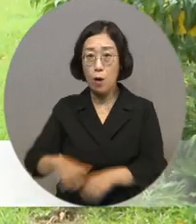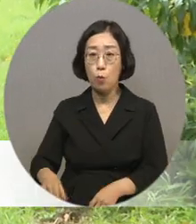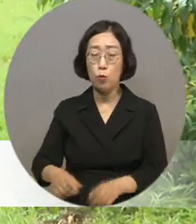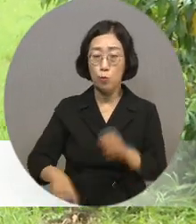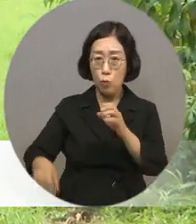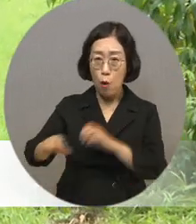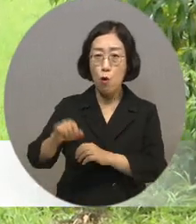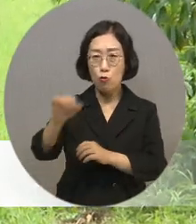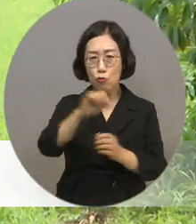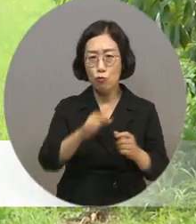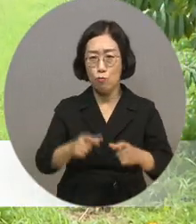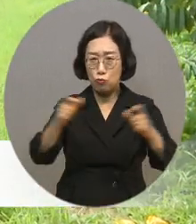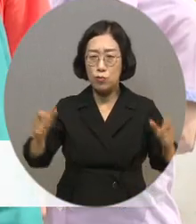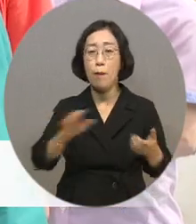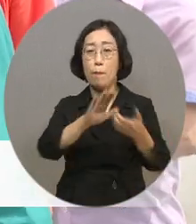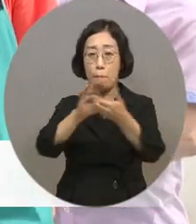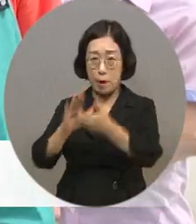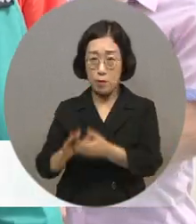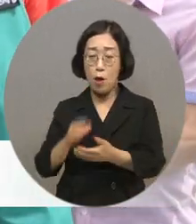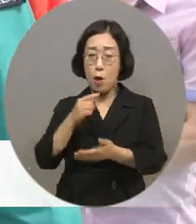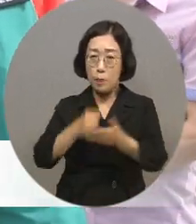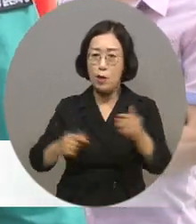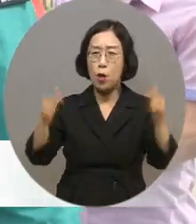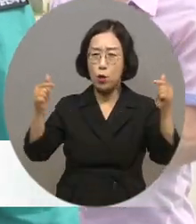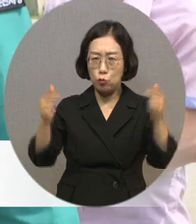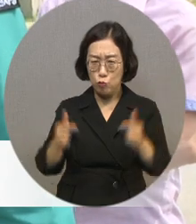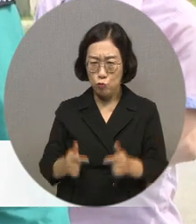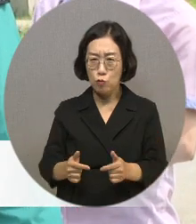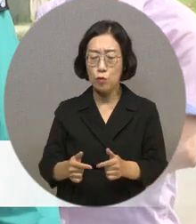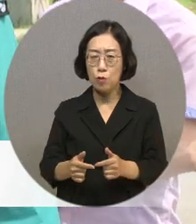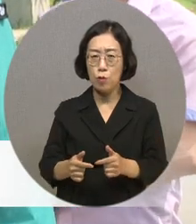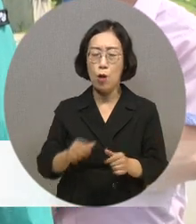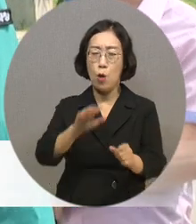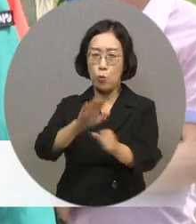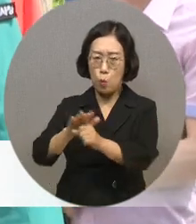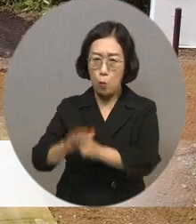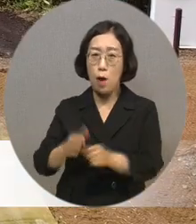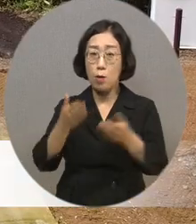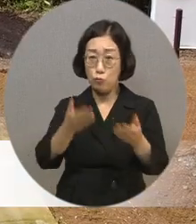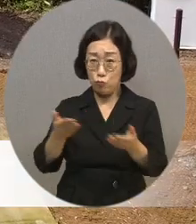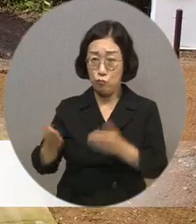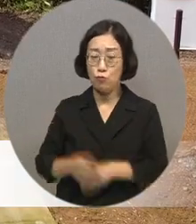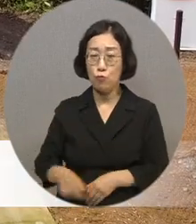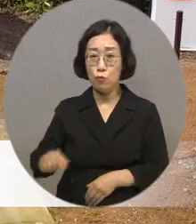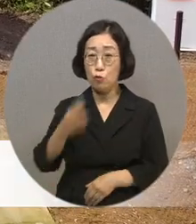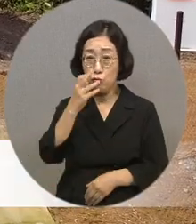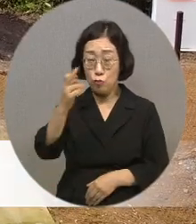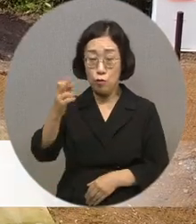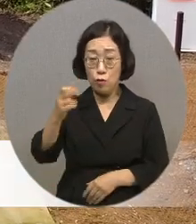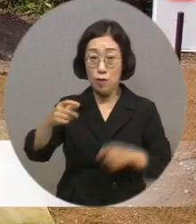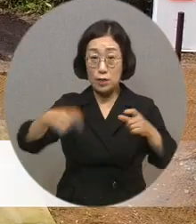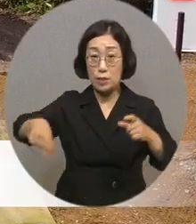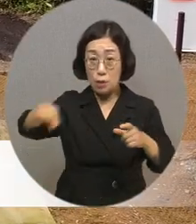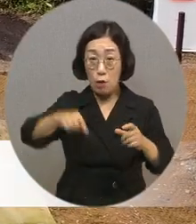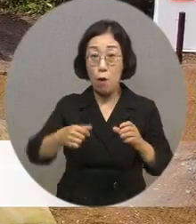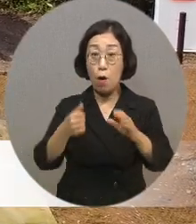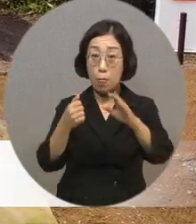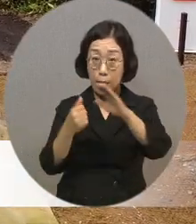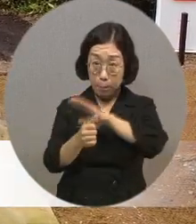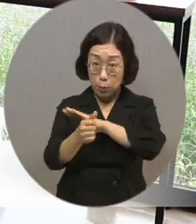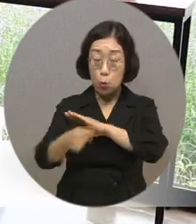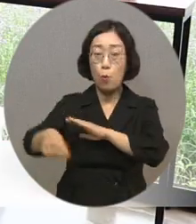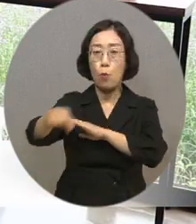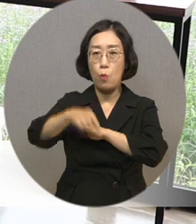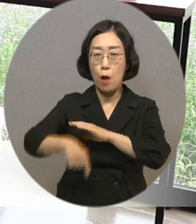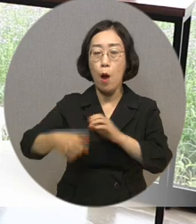확산을 차단함으로써 농가 피해를 최소화하기 위해 적극적으로 대응했고, 순천 로컬푸드도 복숭아 기획전을